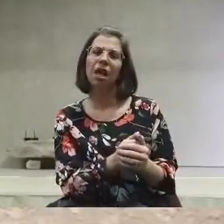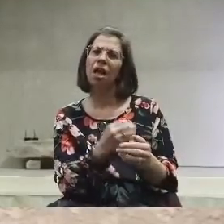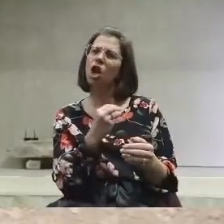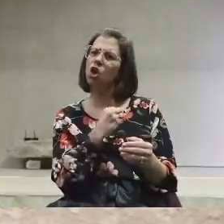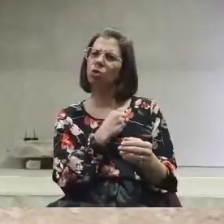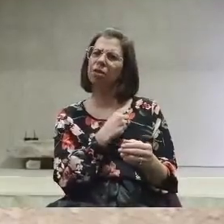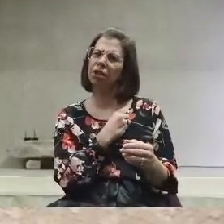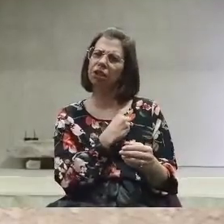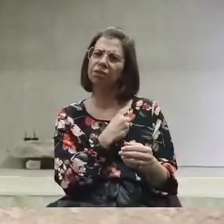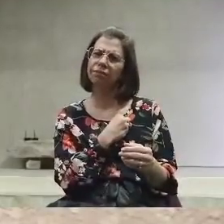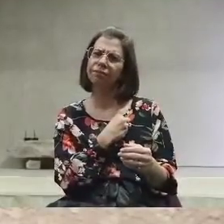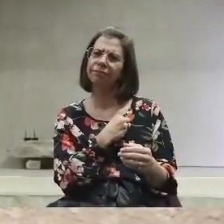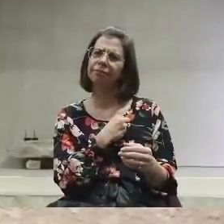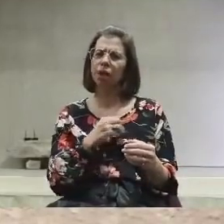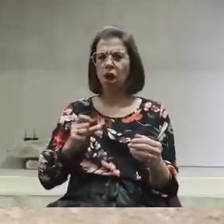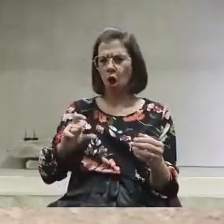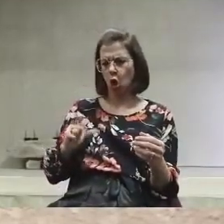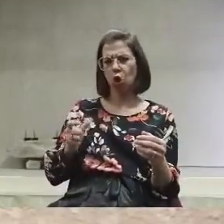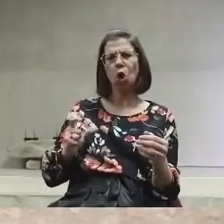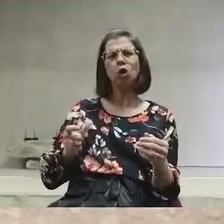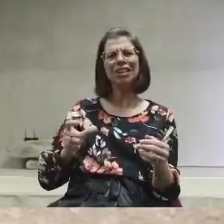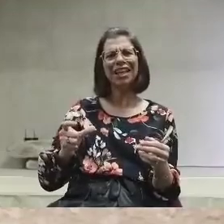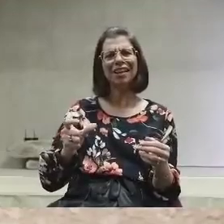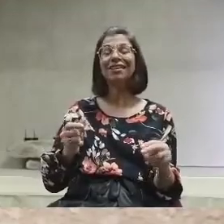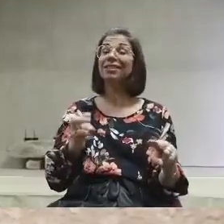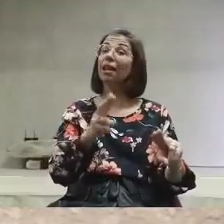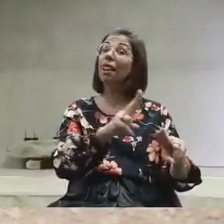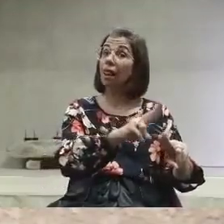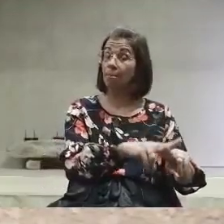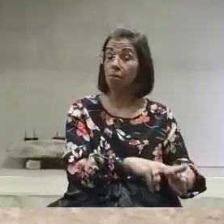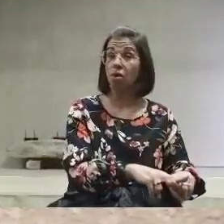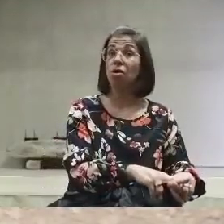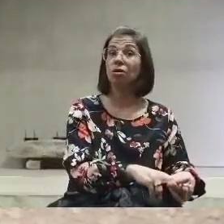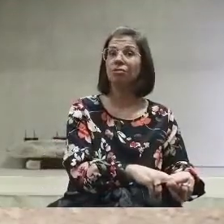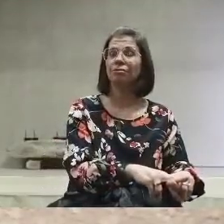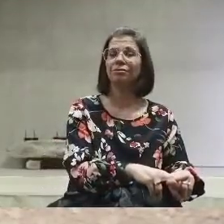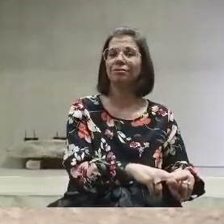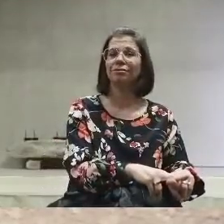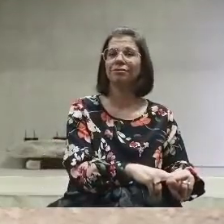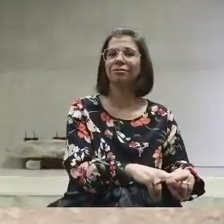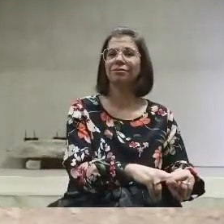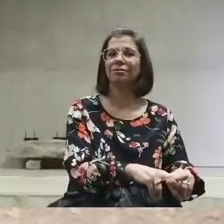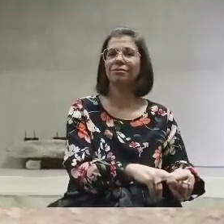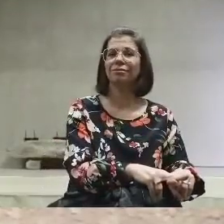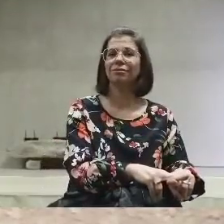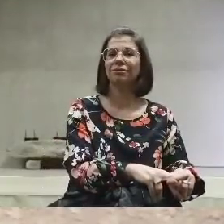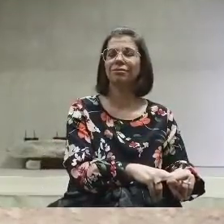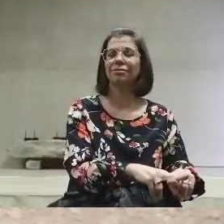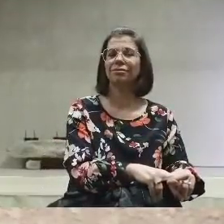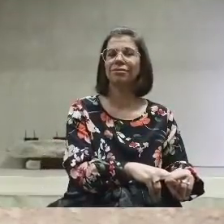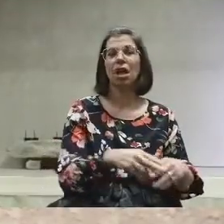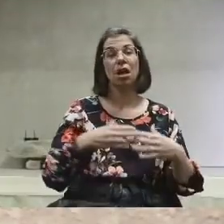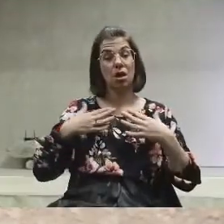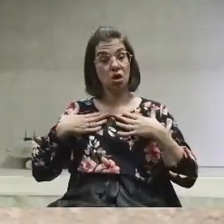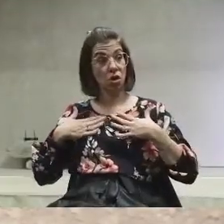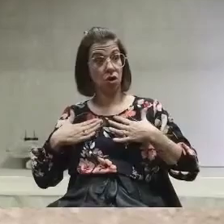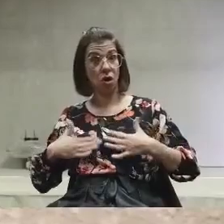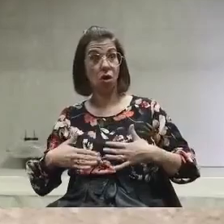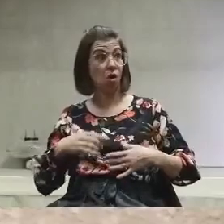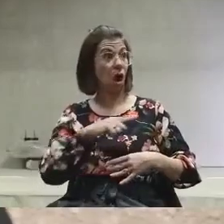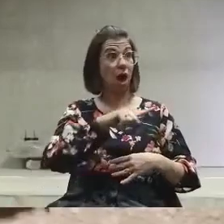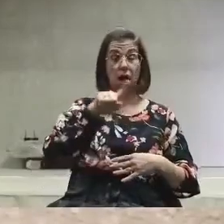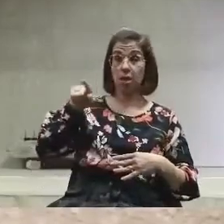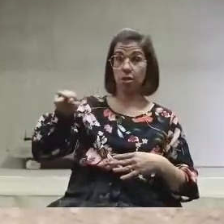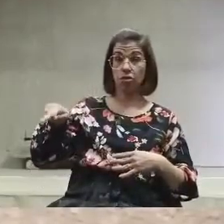pardon. Et notre corps a été touché par le péché et il est en train de mourir petit à petit. Regardez notre